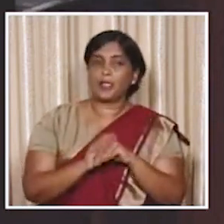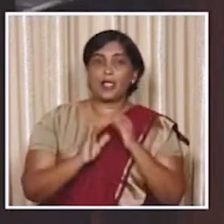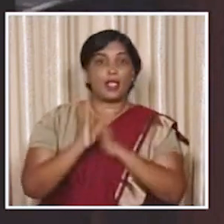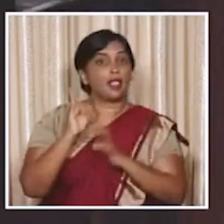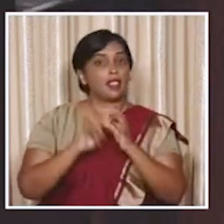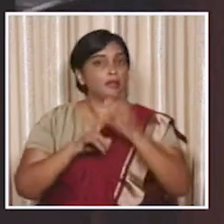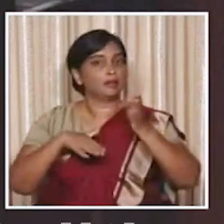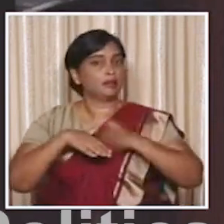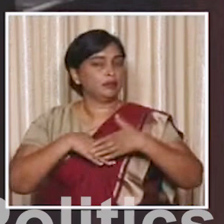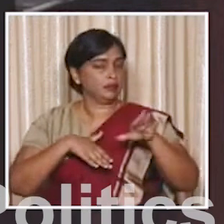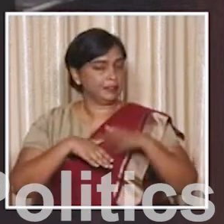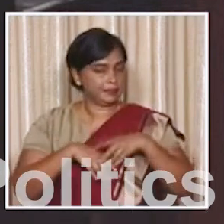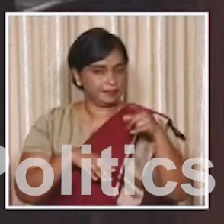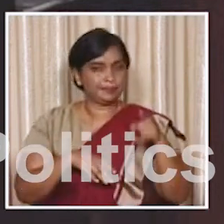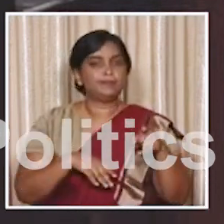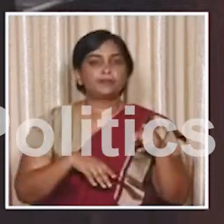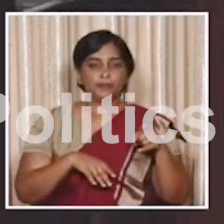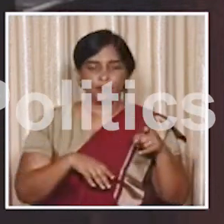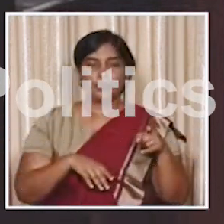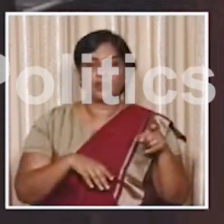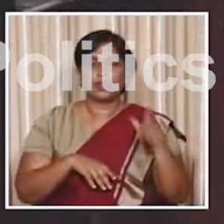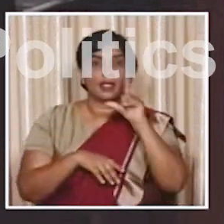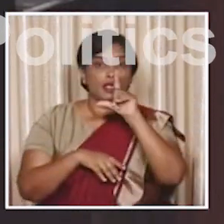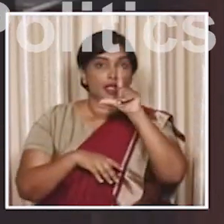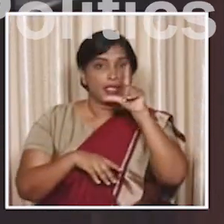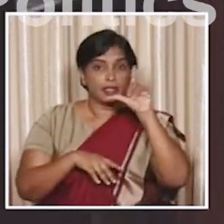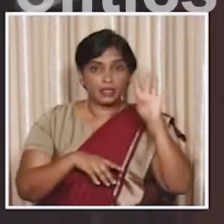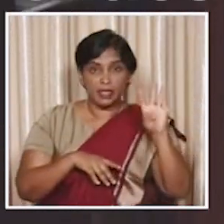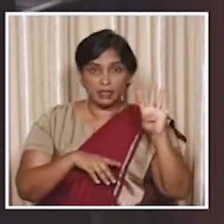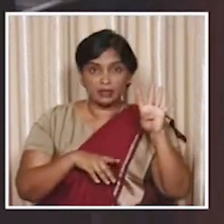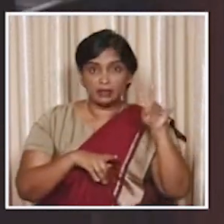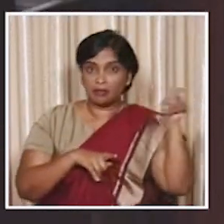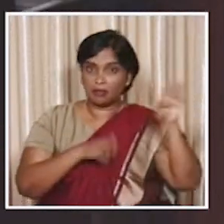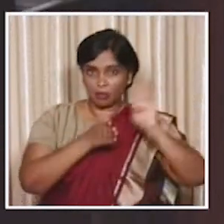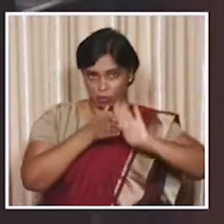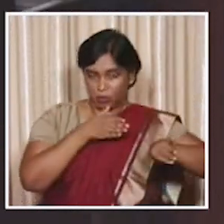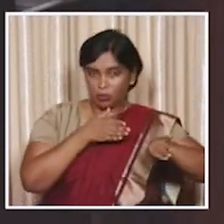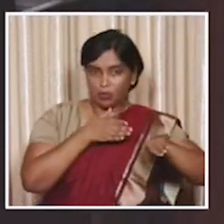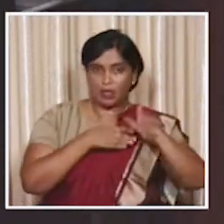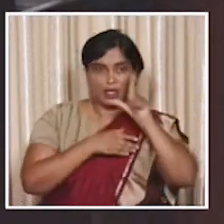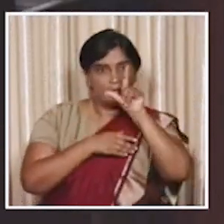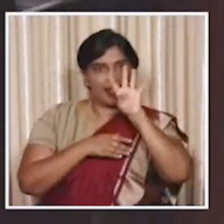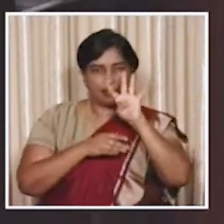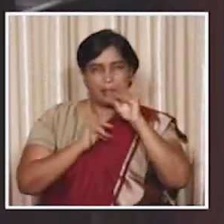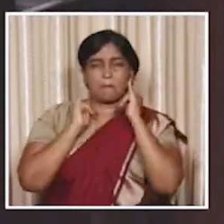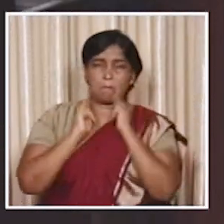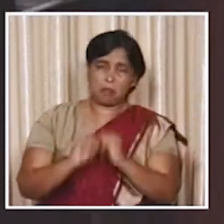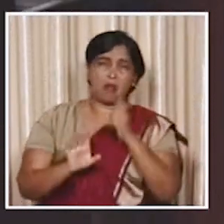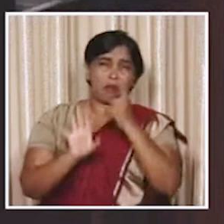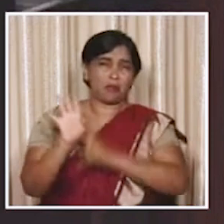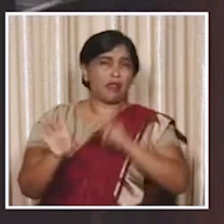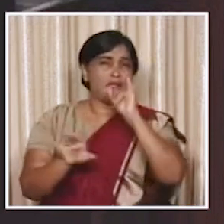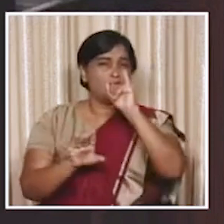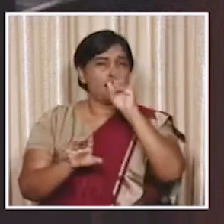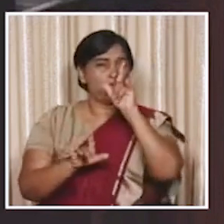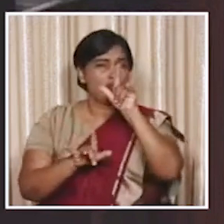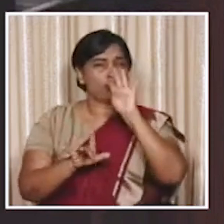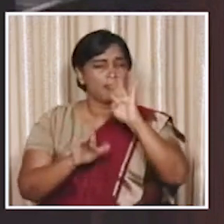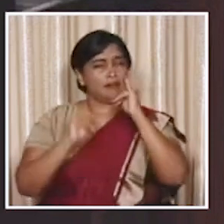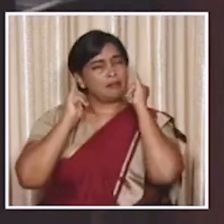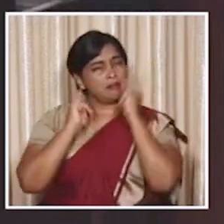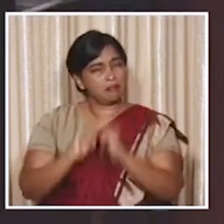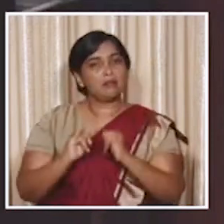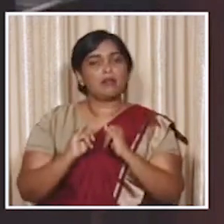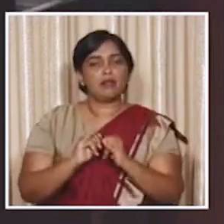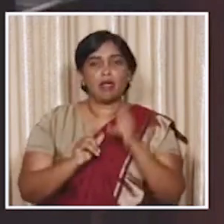අමතිකම් කළා. එතකොට අර අර 74 න් එක ගලවනවද? අවුරුදු 74 ක සාපයක් තිබුණා නම් අනුරකුමාර ජානක මහත්තයා